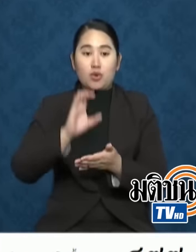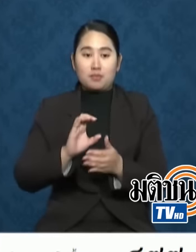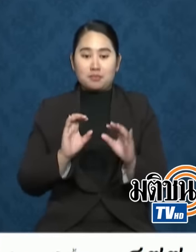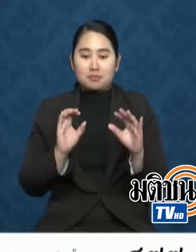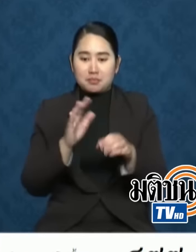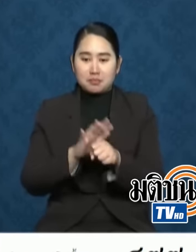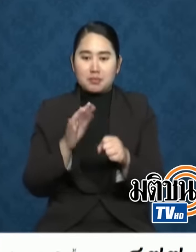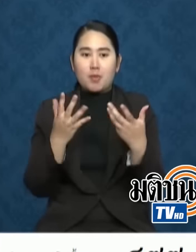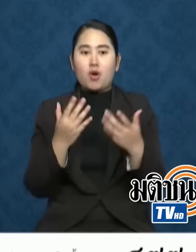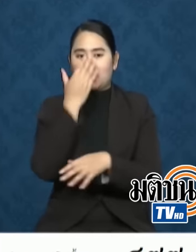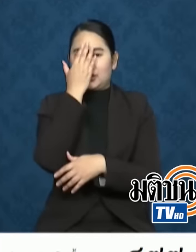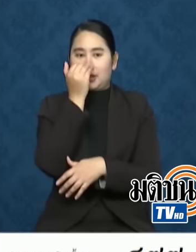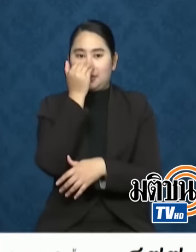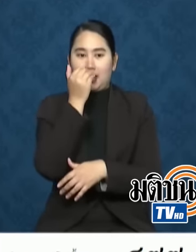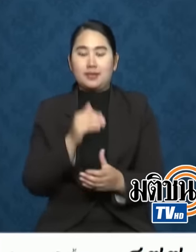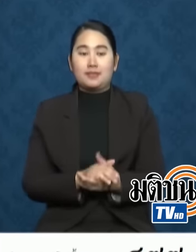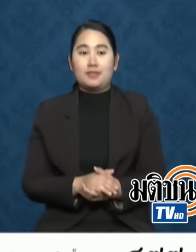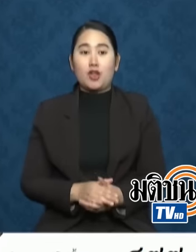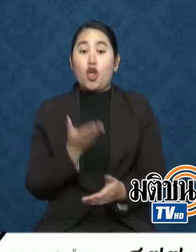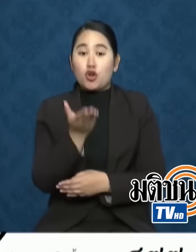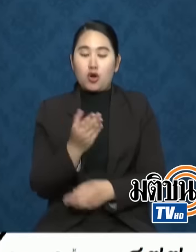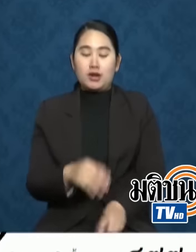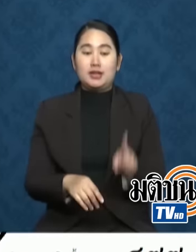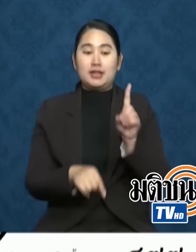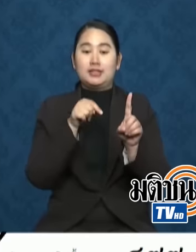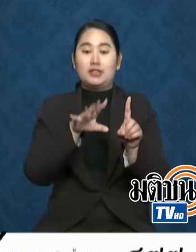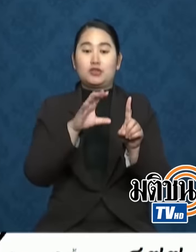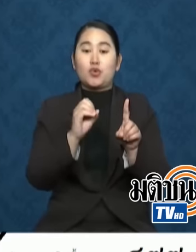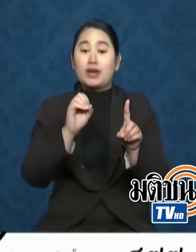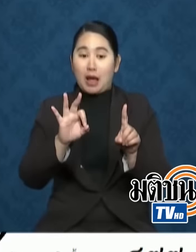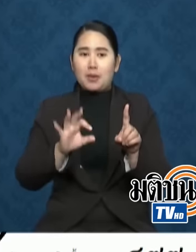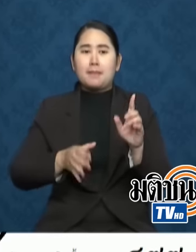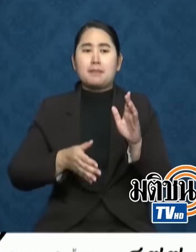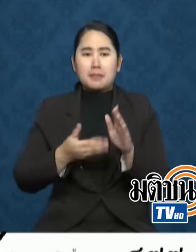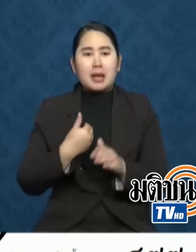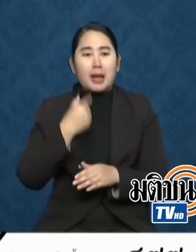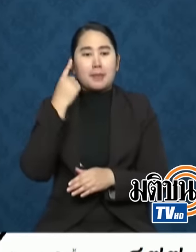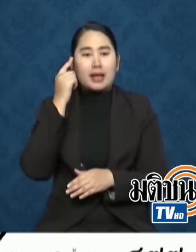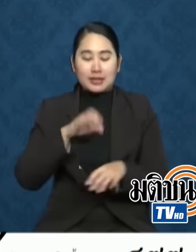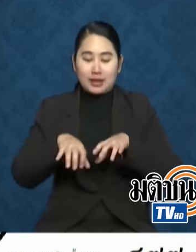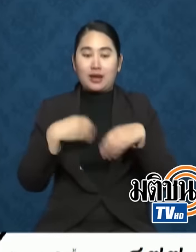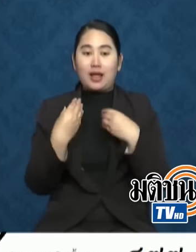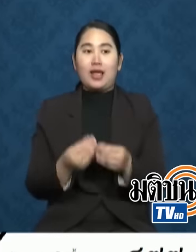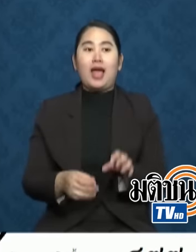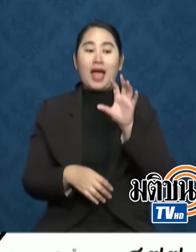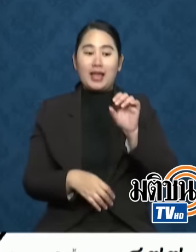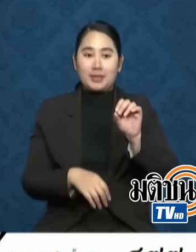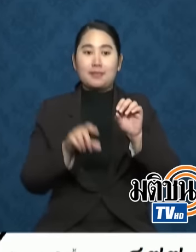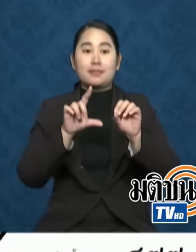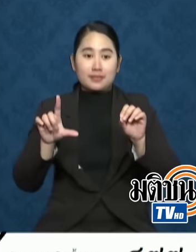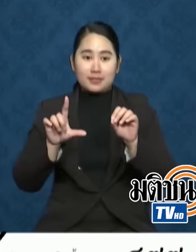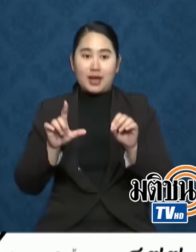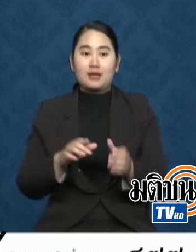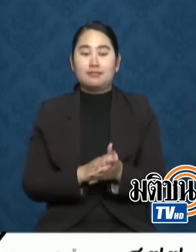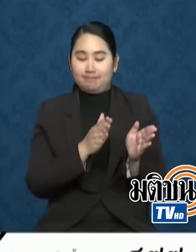ที่เพียงพอให้กับท้องถิ่นได้ขอมา1709ทำไมให้ได้แค่50ล้านบาท